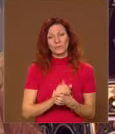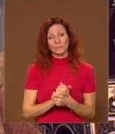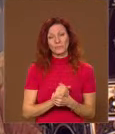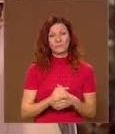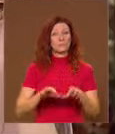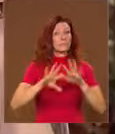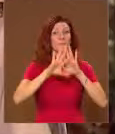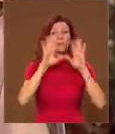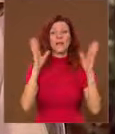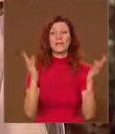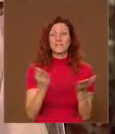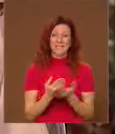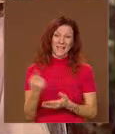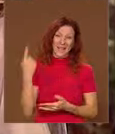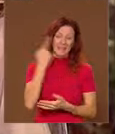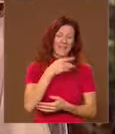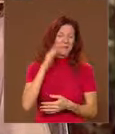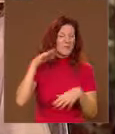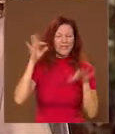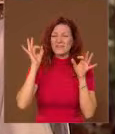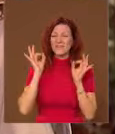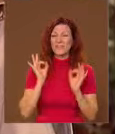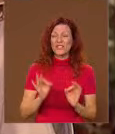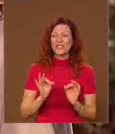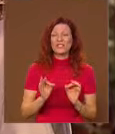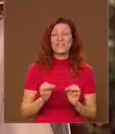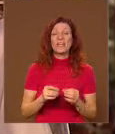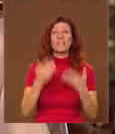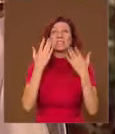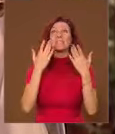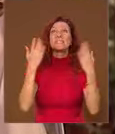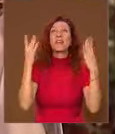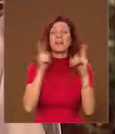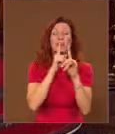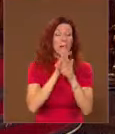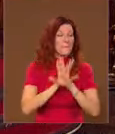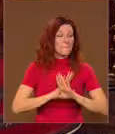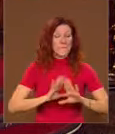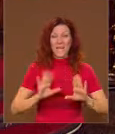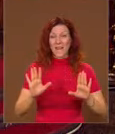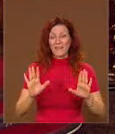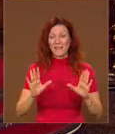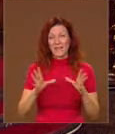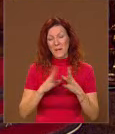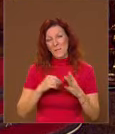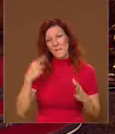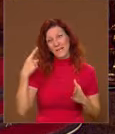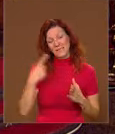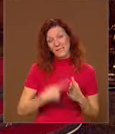помилуй! Целият ден да бъде съвършен, свят, мирен и безгрешен от Господа да проси. Молай,